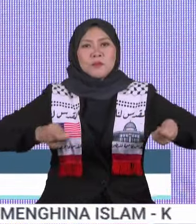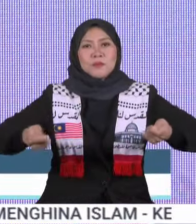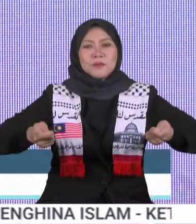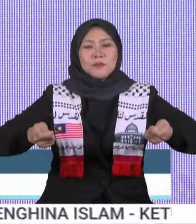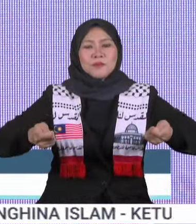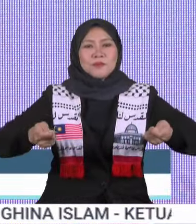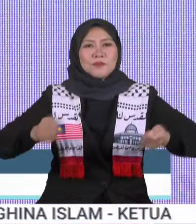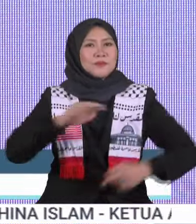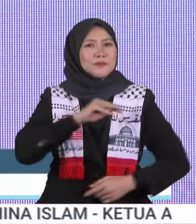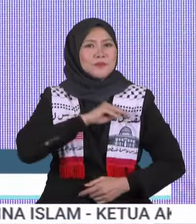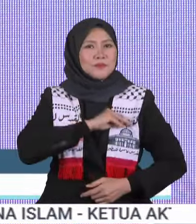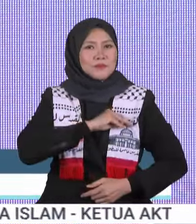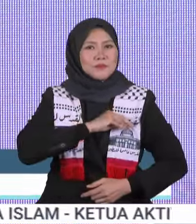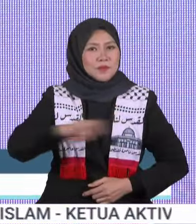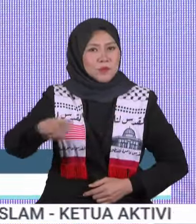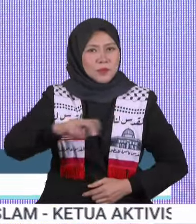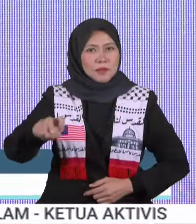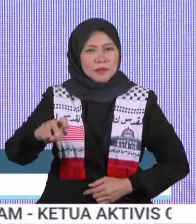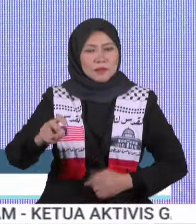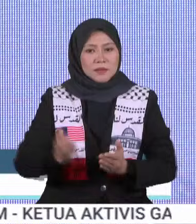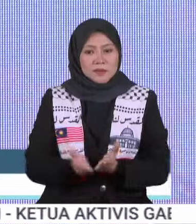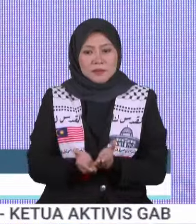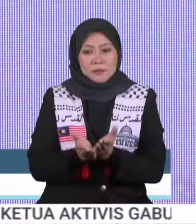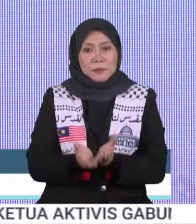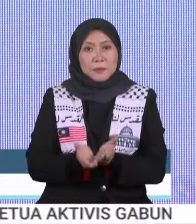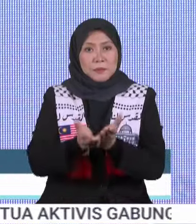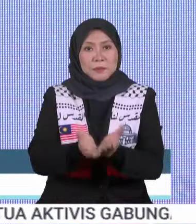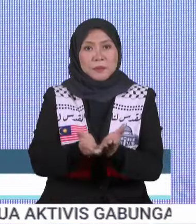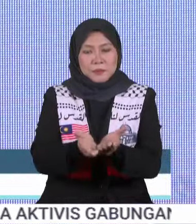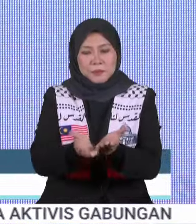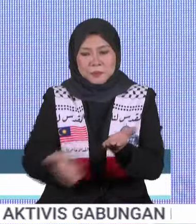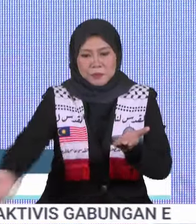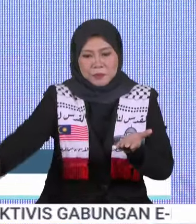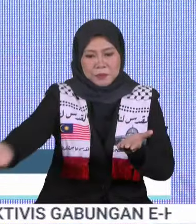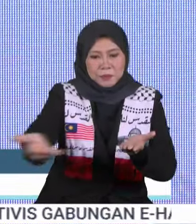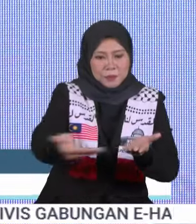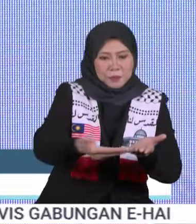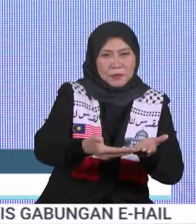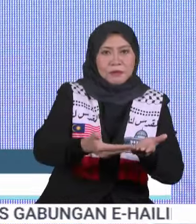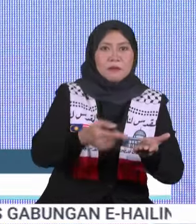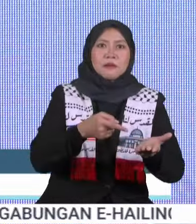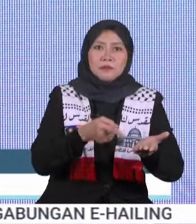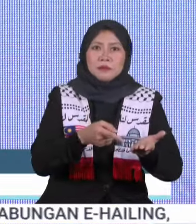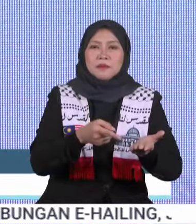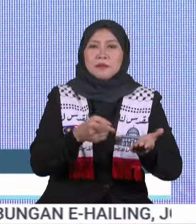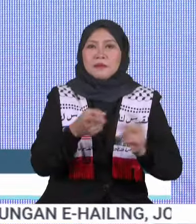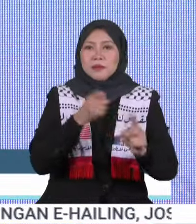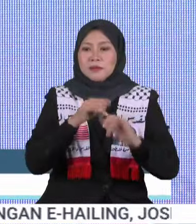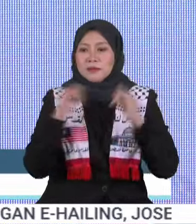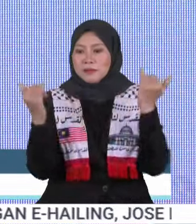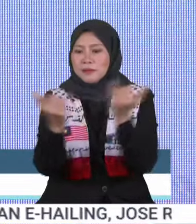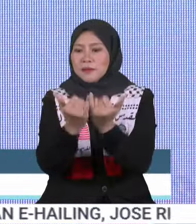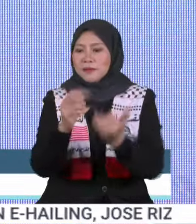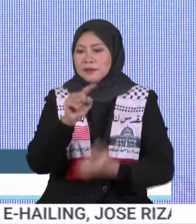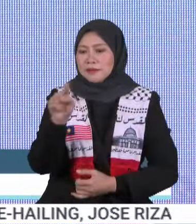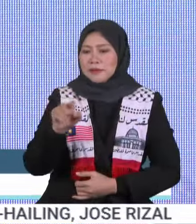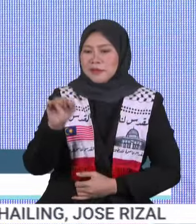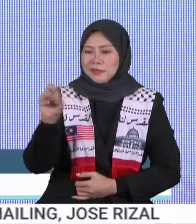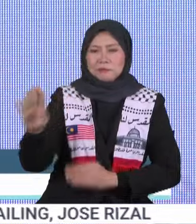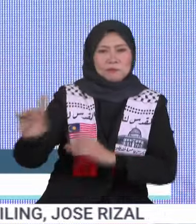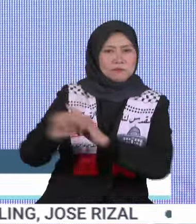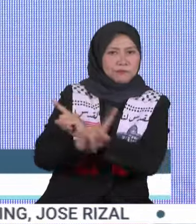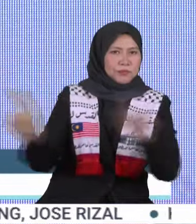oleh Menteri Pengangkutan di pelabuhan-pelabuhan, sebarang kapal daripada syarikat ZIM tidak